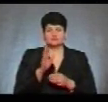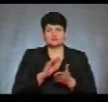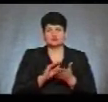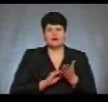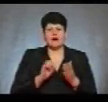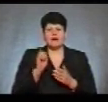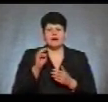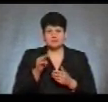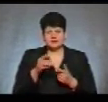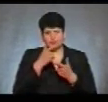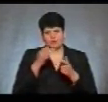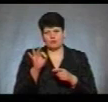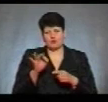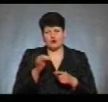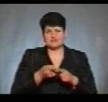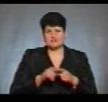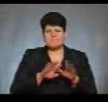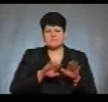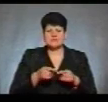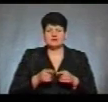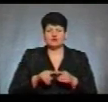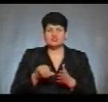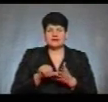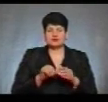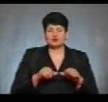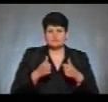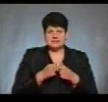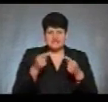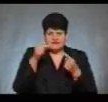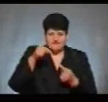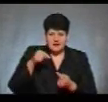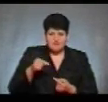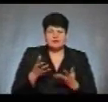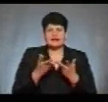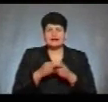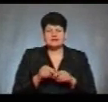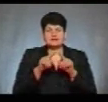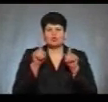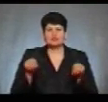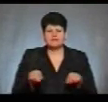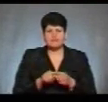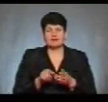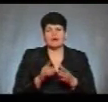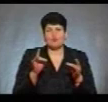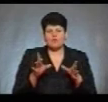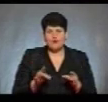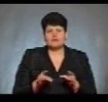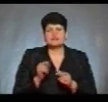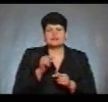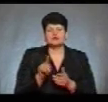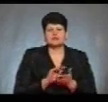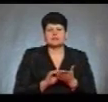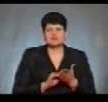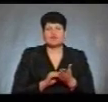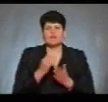і інформують нас про це. Після цього члени комісії звіряють кількість бюлетенів, яка вказана на упаковці, з тією, що у протоколі